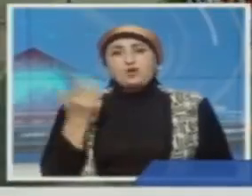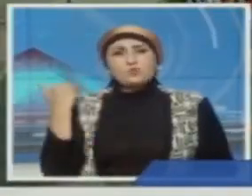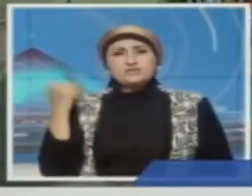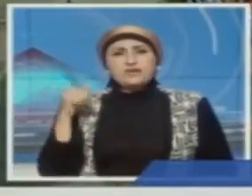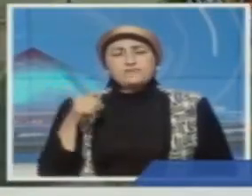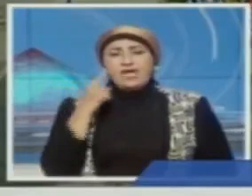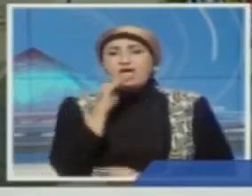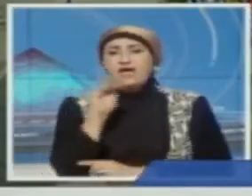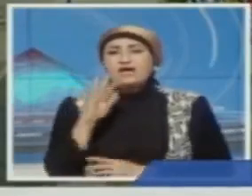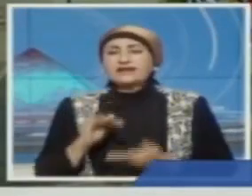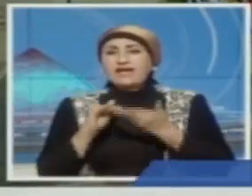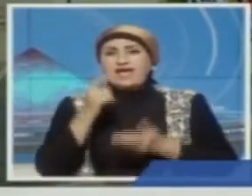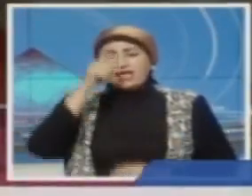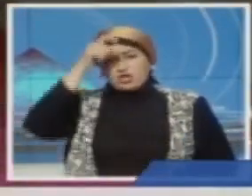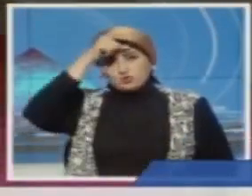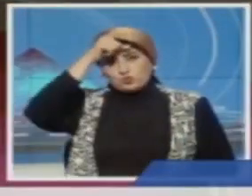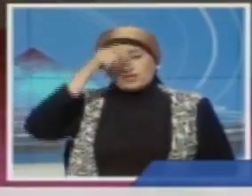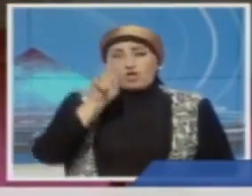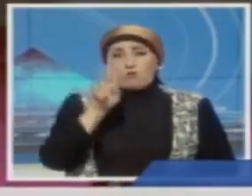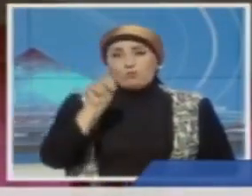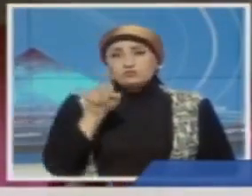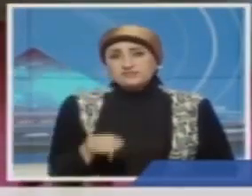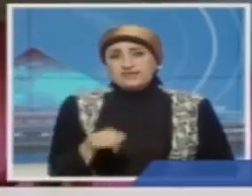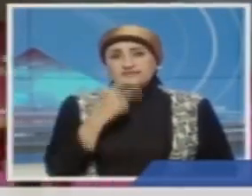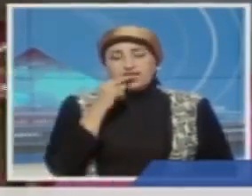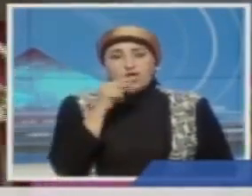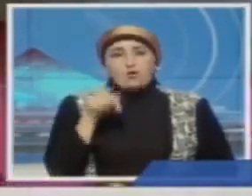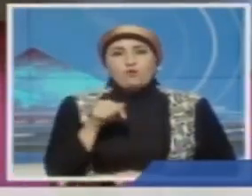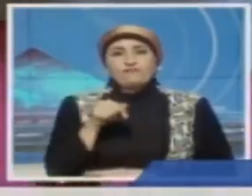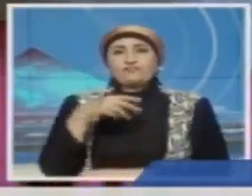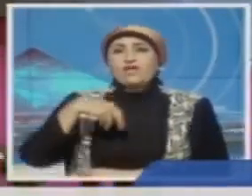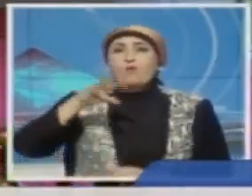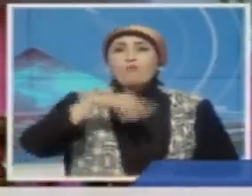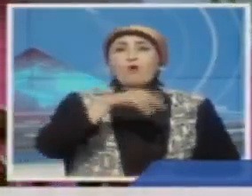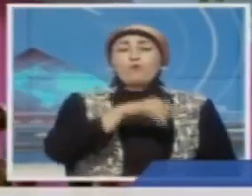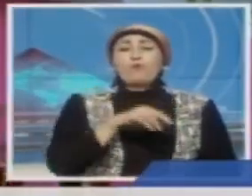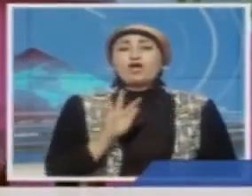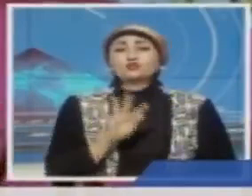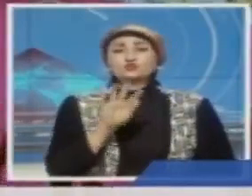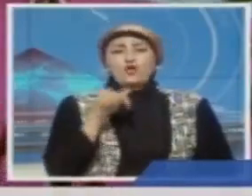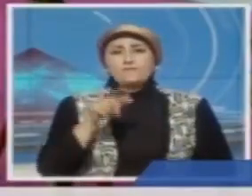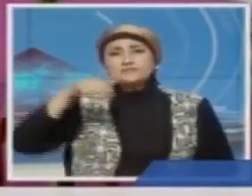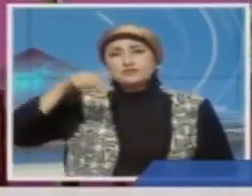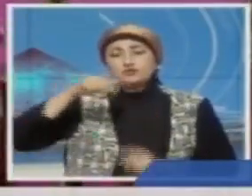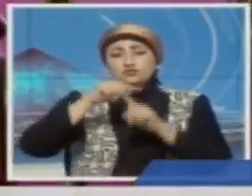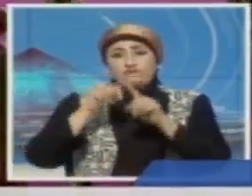برعاية تركيا والأمم المتحدة كان يصل منها فقط لكل شعوب العالم 16%، أما